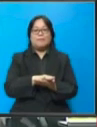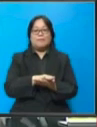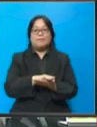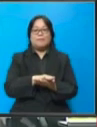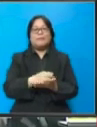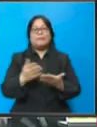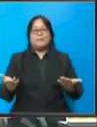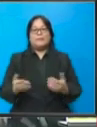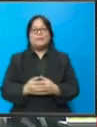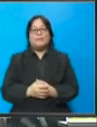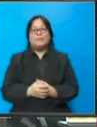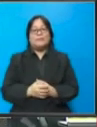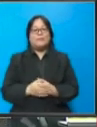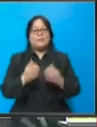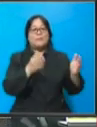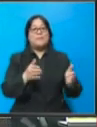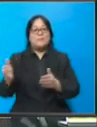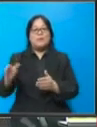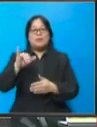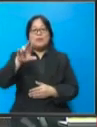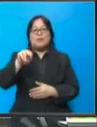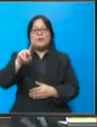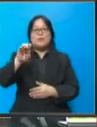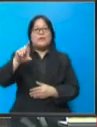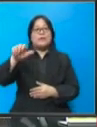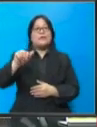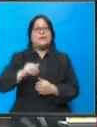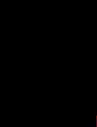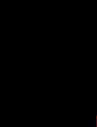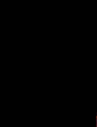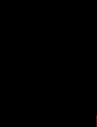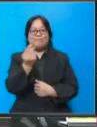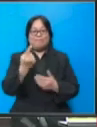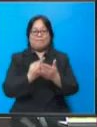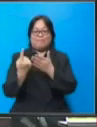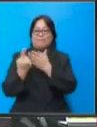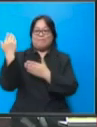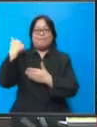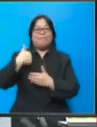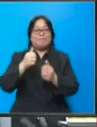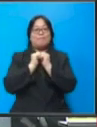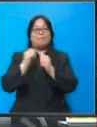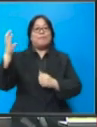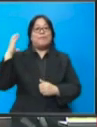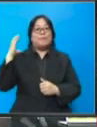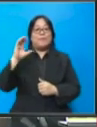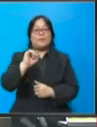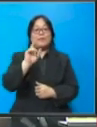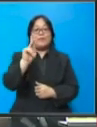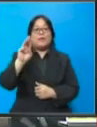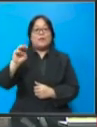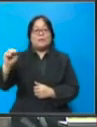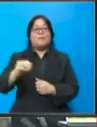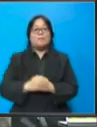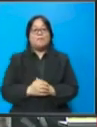dalam dalam plan jendela dan beberapa. Lepas saya dan pengerusi